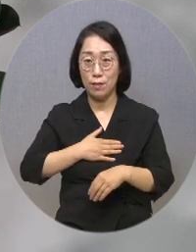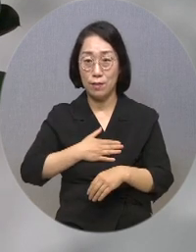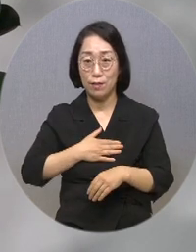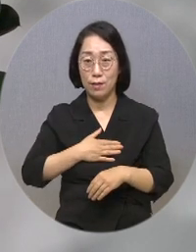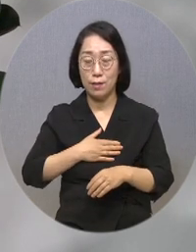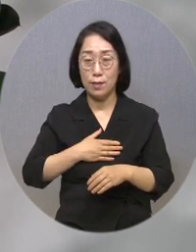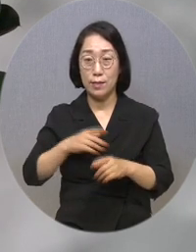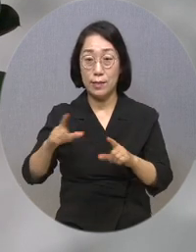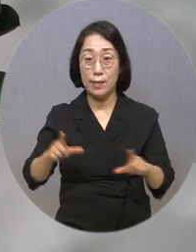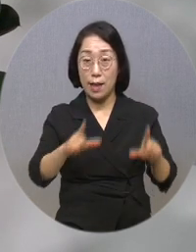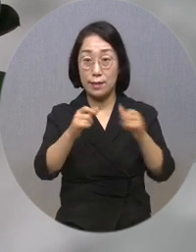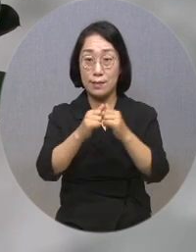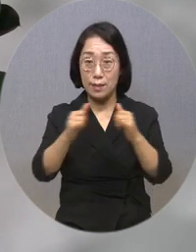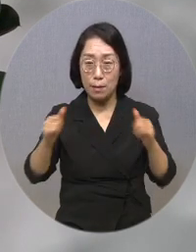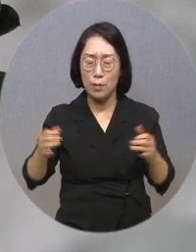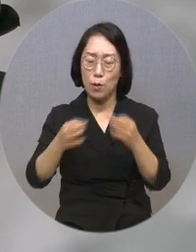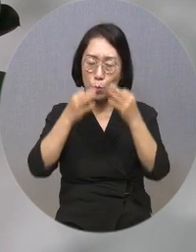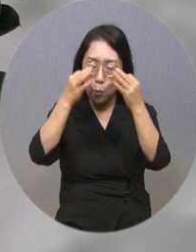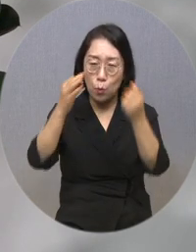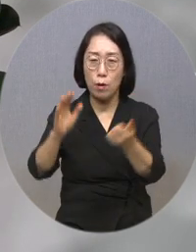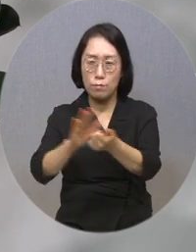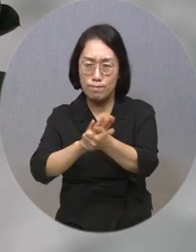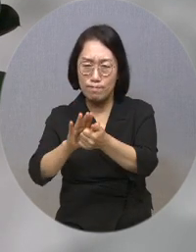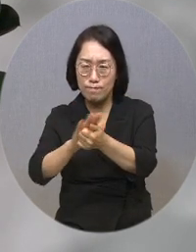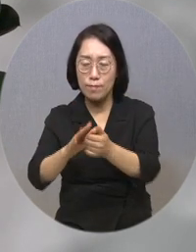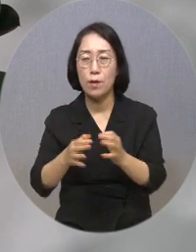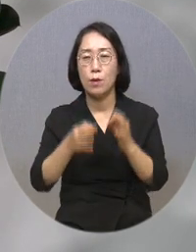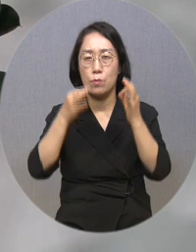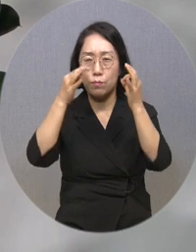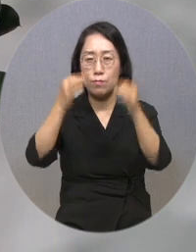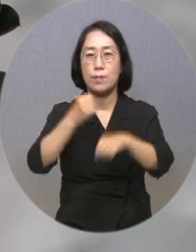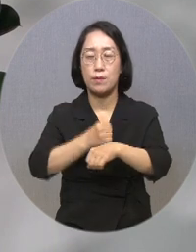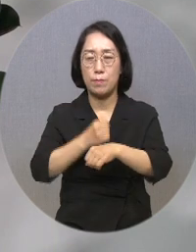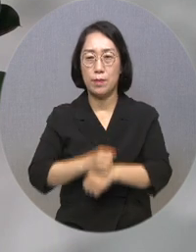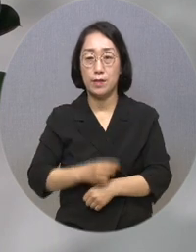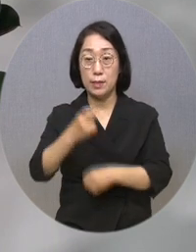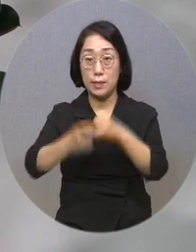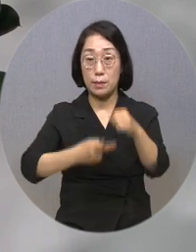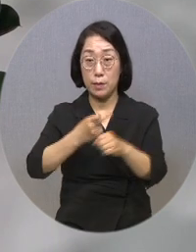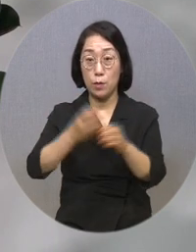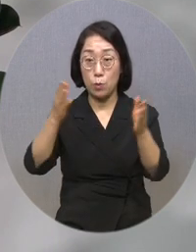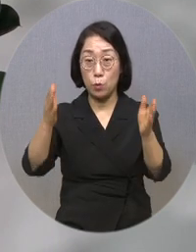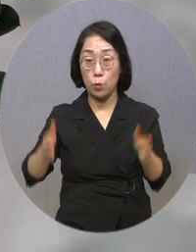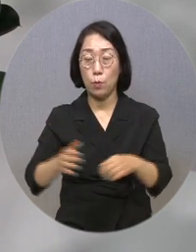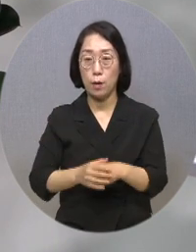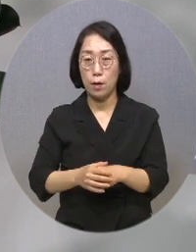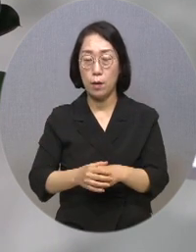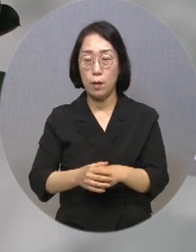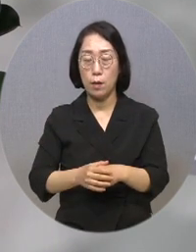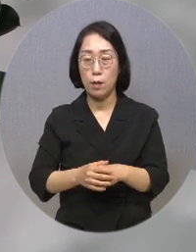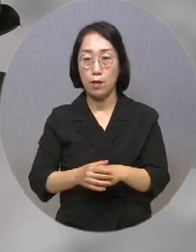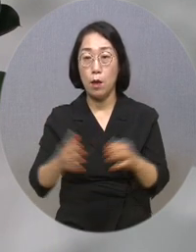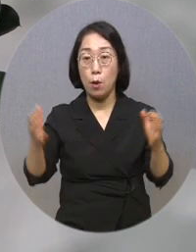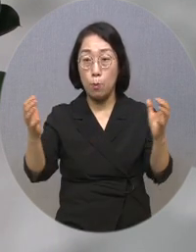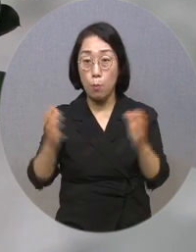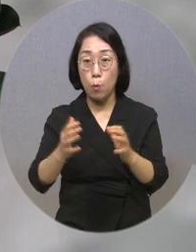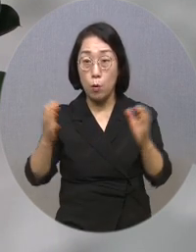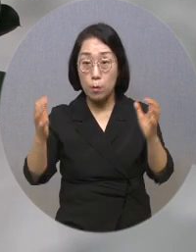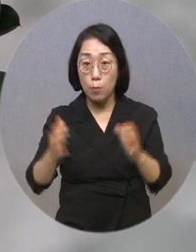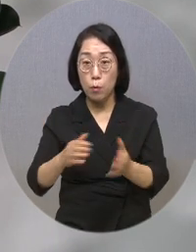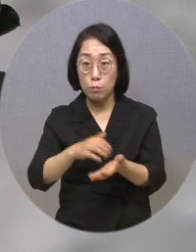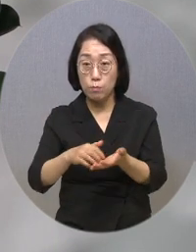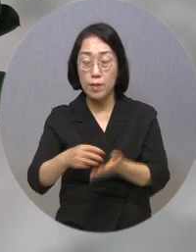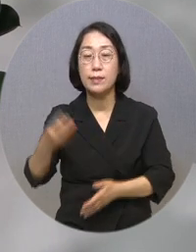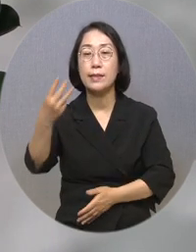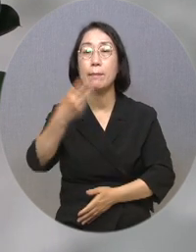시민들한테 최선을 다한다는 생각으로 열심히 뛰었습니다. 특히 12년 동안 아마 3천 차례의 간담회를